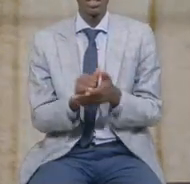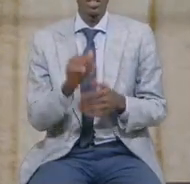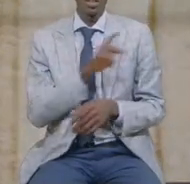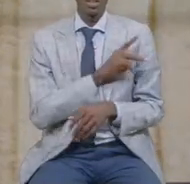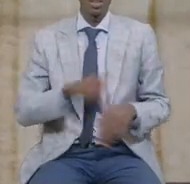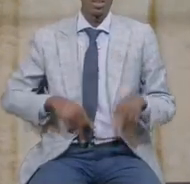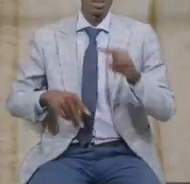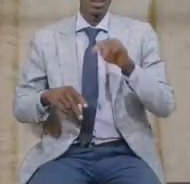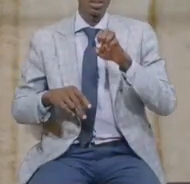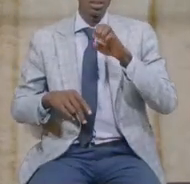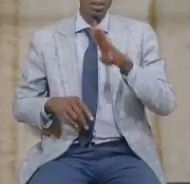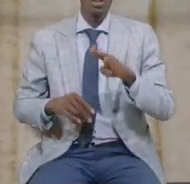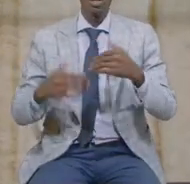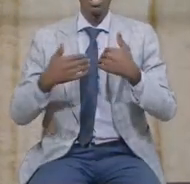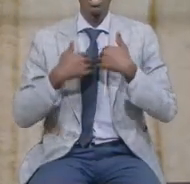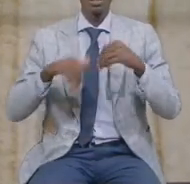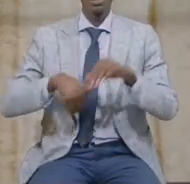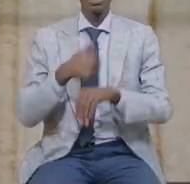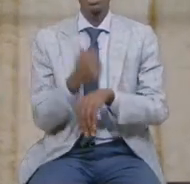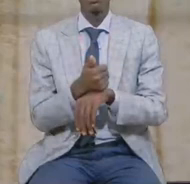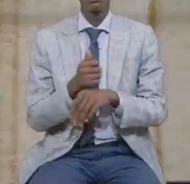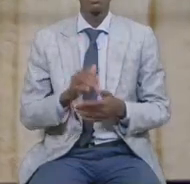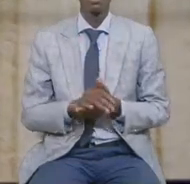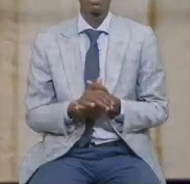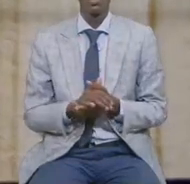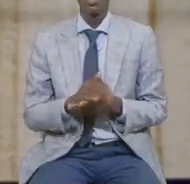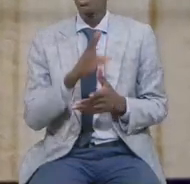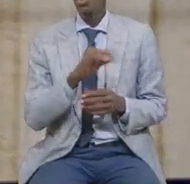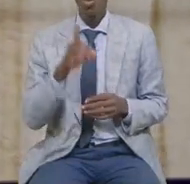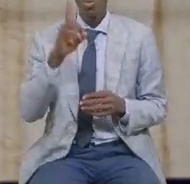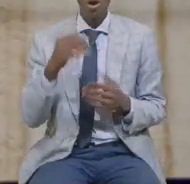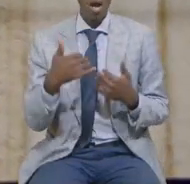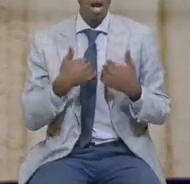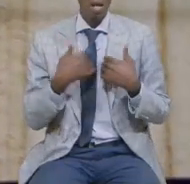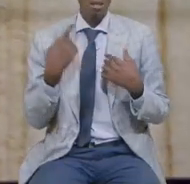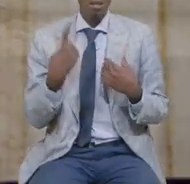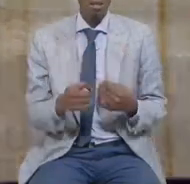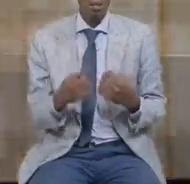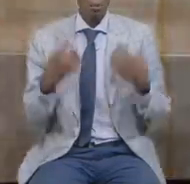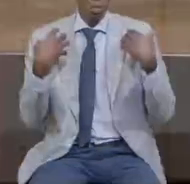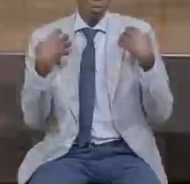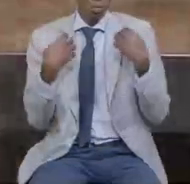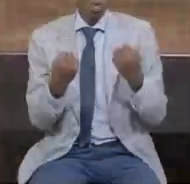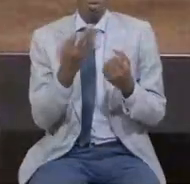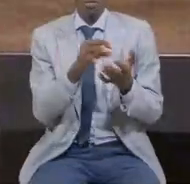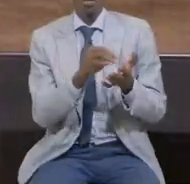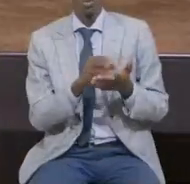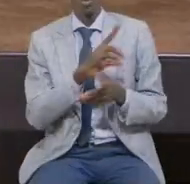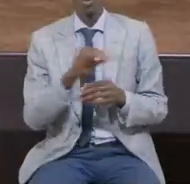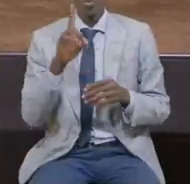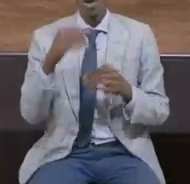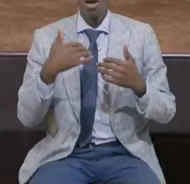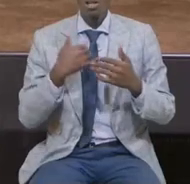roi Nebuchadnezzar. Il n'y a personne qui ait le courage, il n'y a personne qui ait ça,